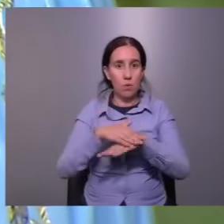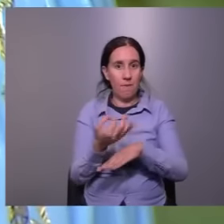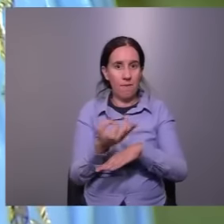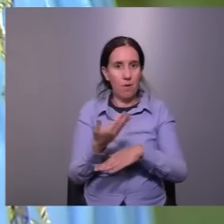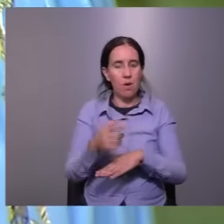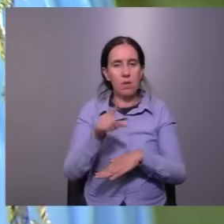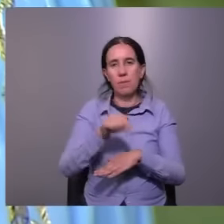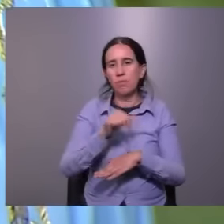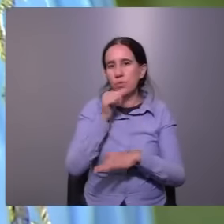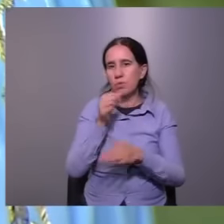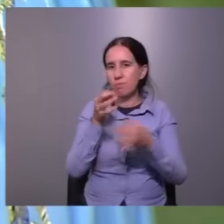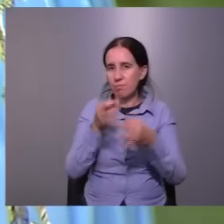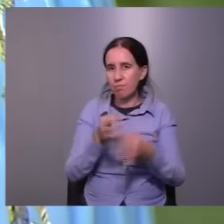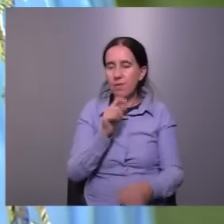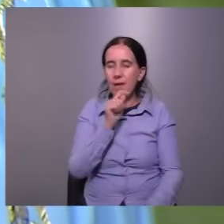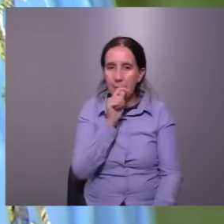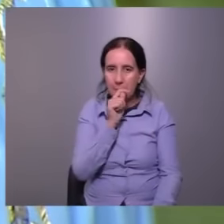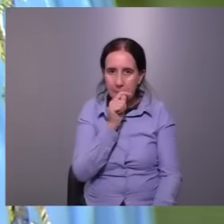seno, Gesù.